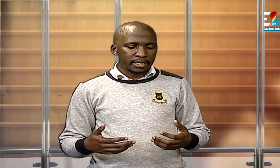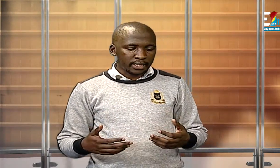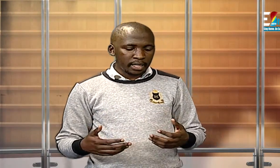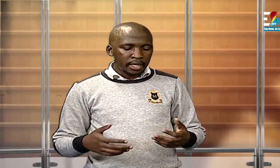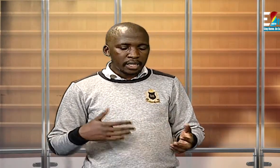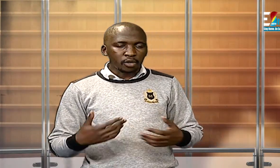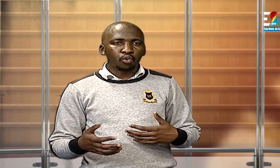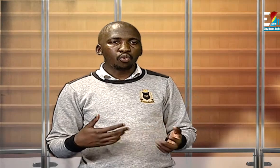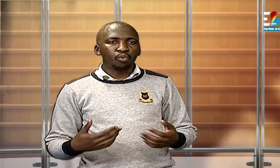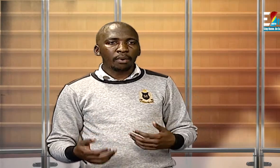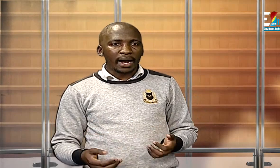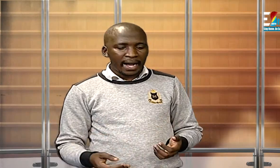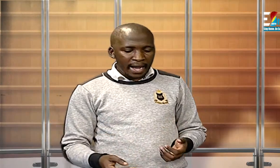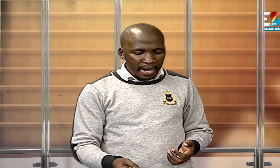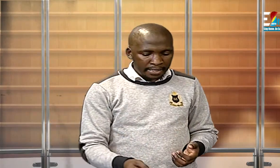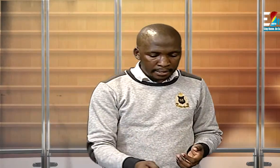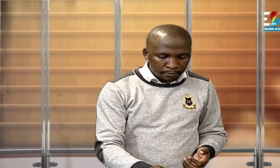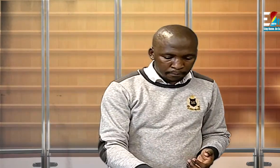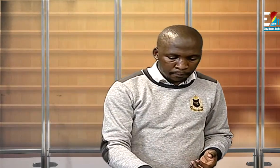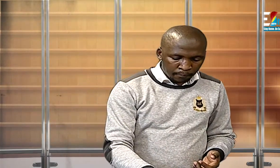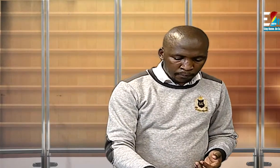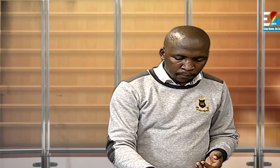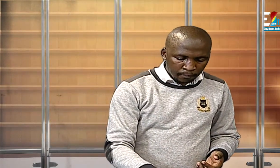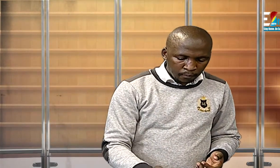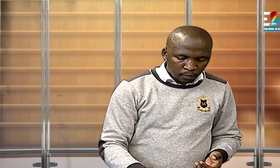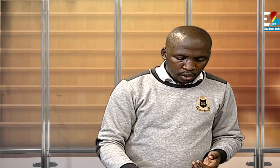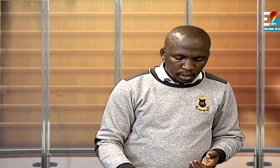indzaba lenze ikhuluma ngani.